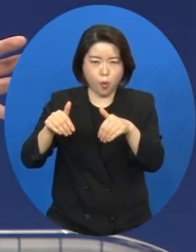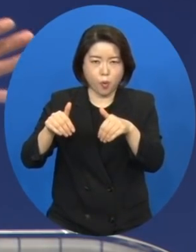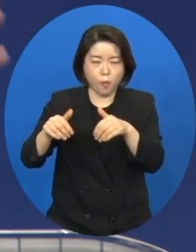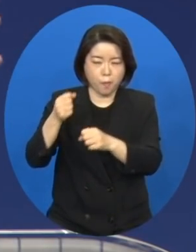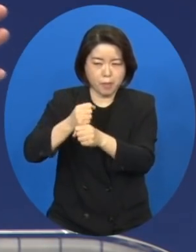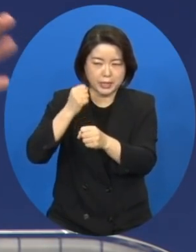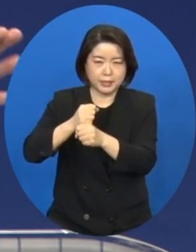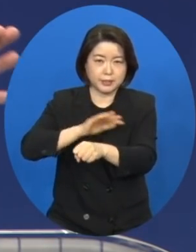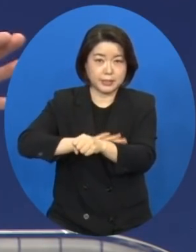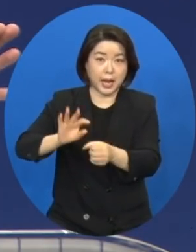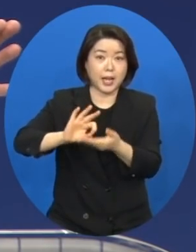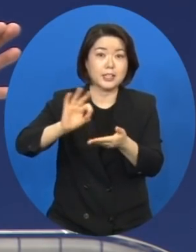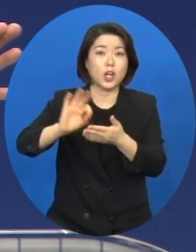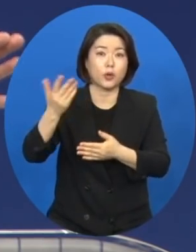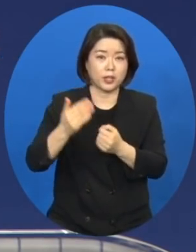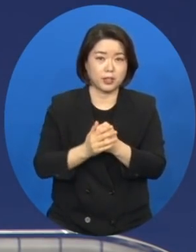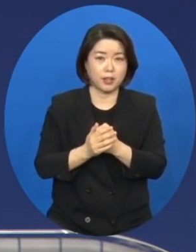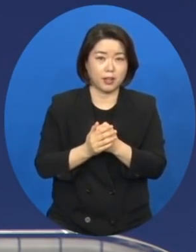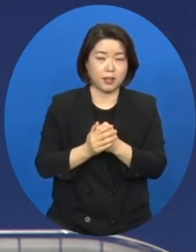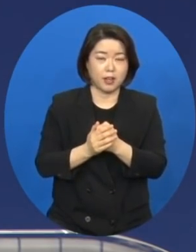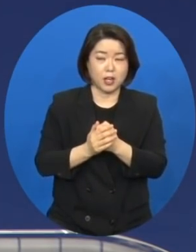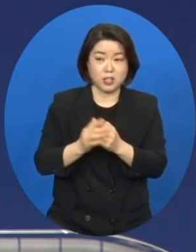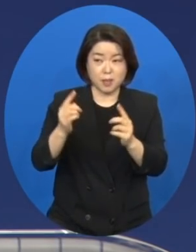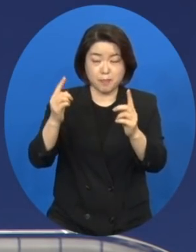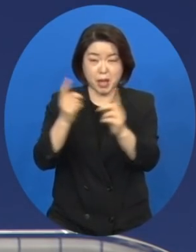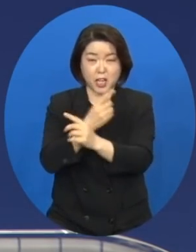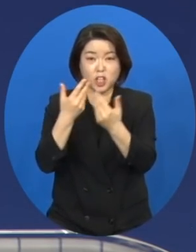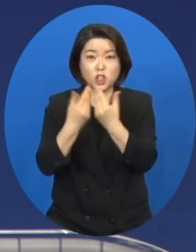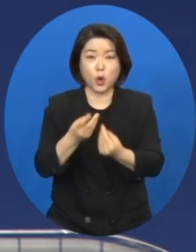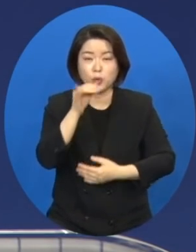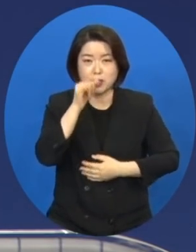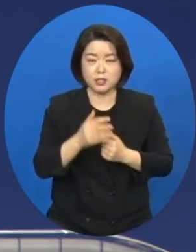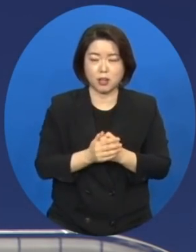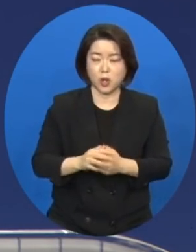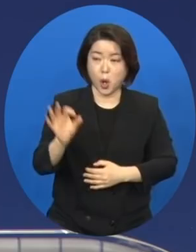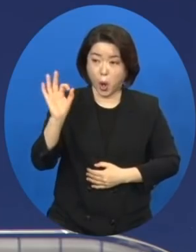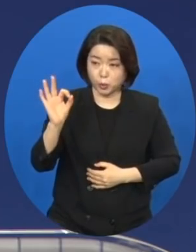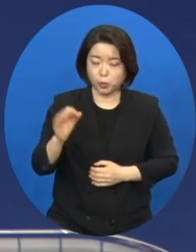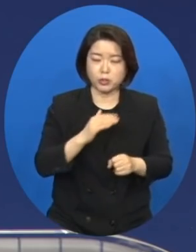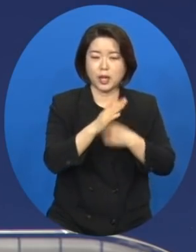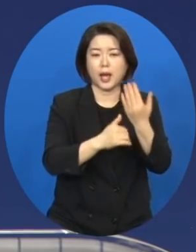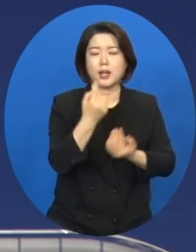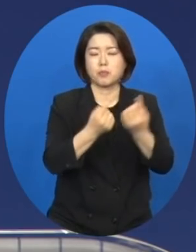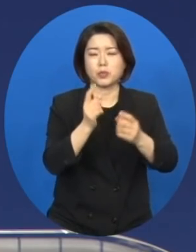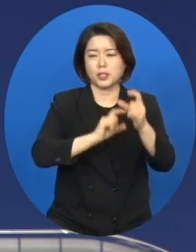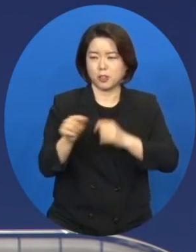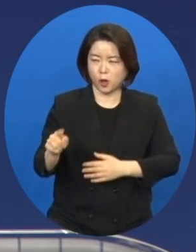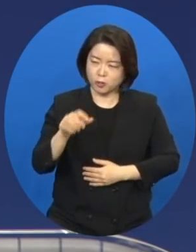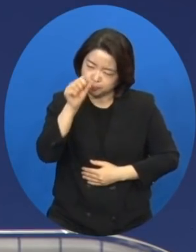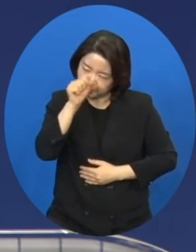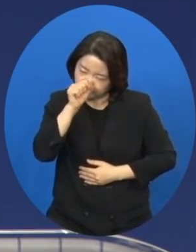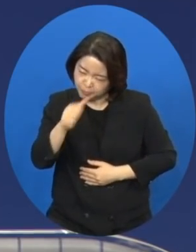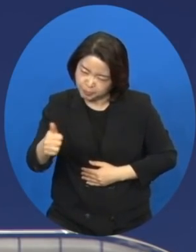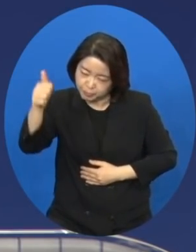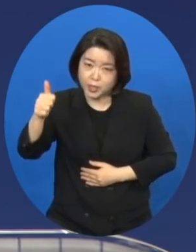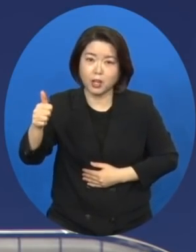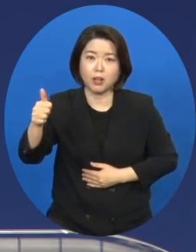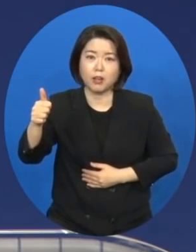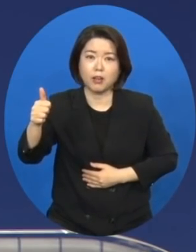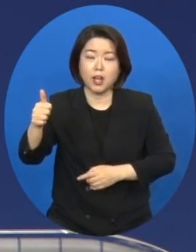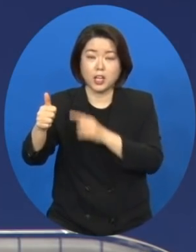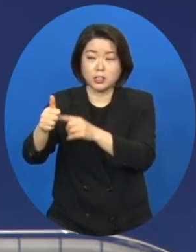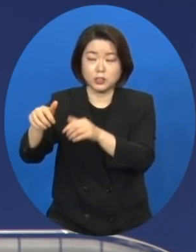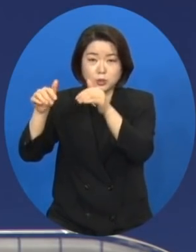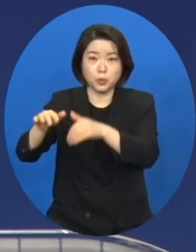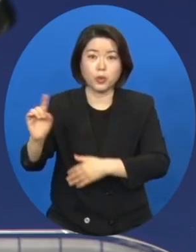됩니다. 그런데 어떤 경우가 발생하냐면 돈을 하나님보다 더 사랑하게 되면요, 그 종이 뭐가 될까요?